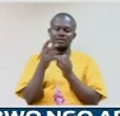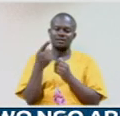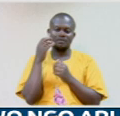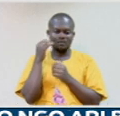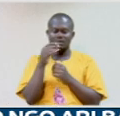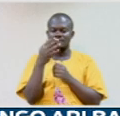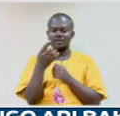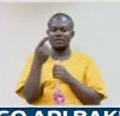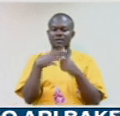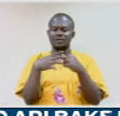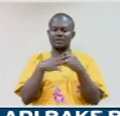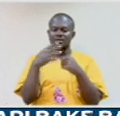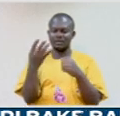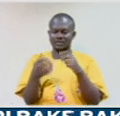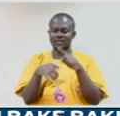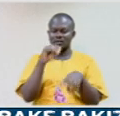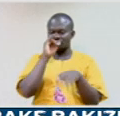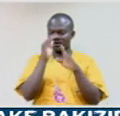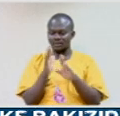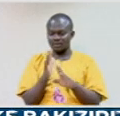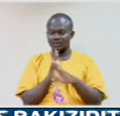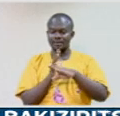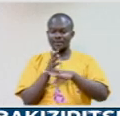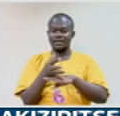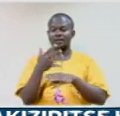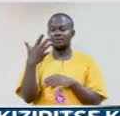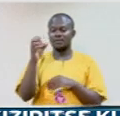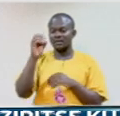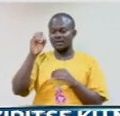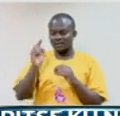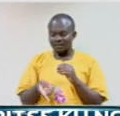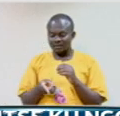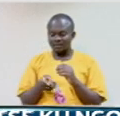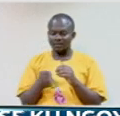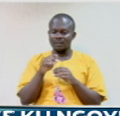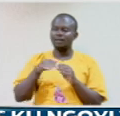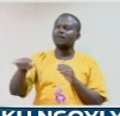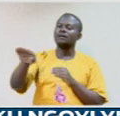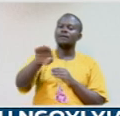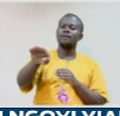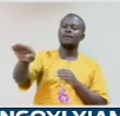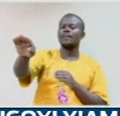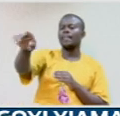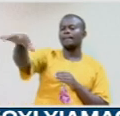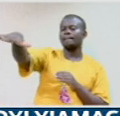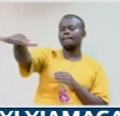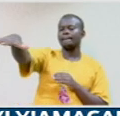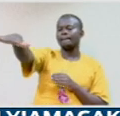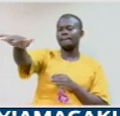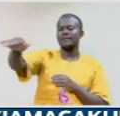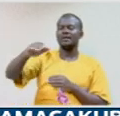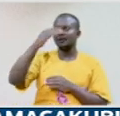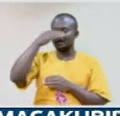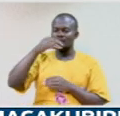Mata 1994 hiciwe Abatutsi barenga 50,000. Hakurya yaho kuri paruwasi Gatulika ya